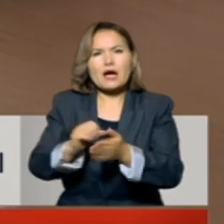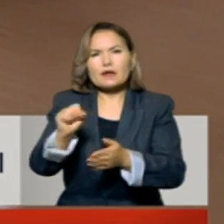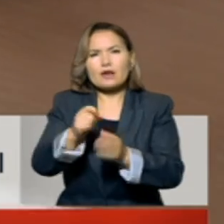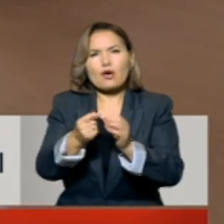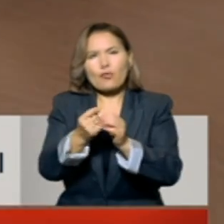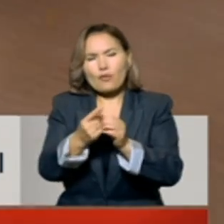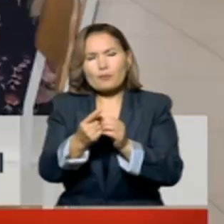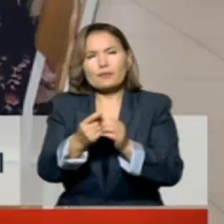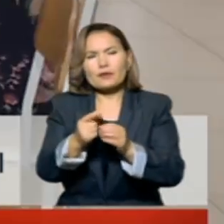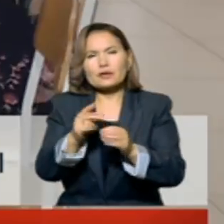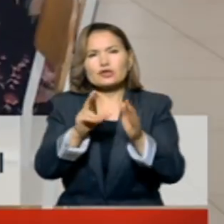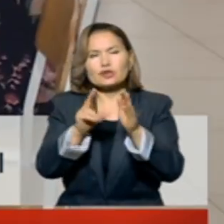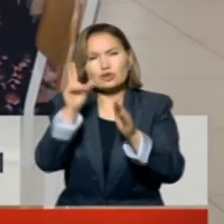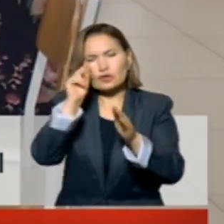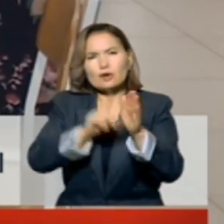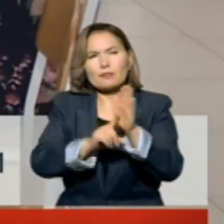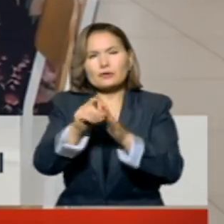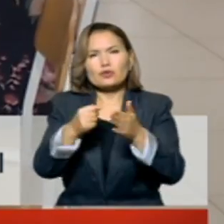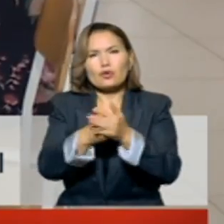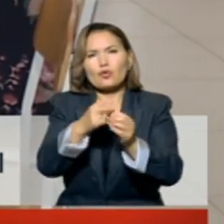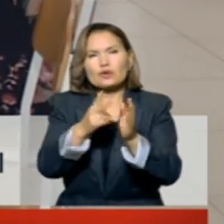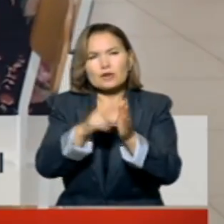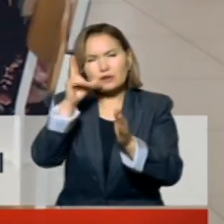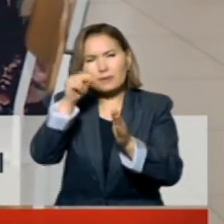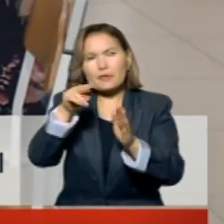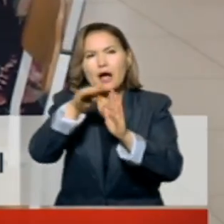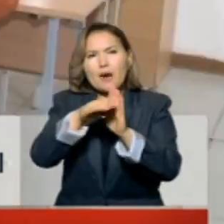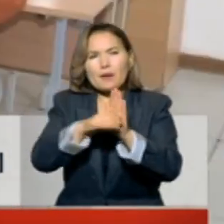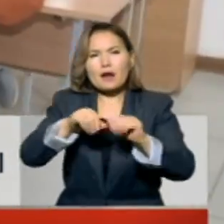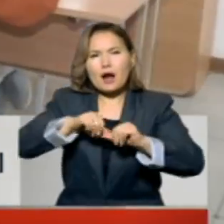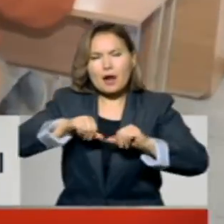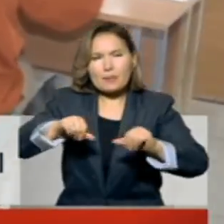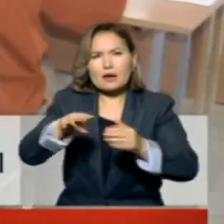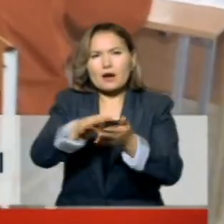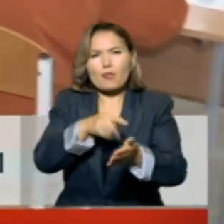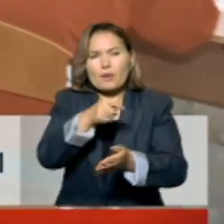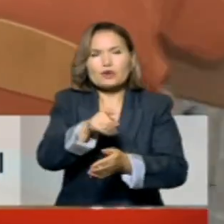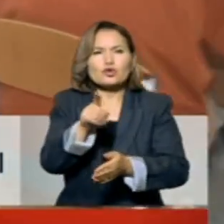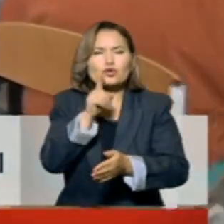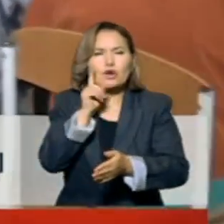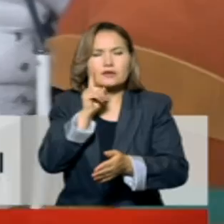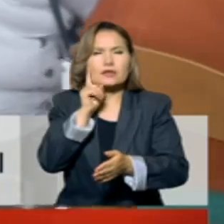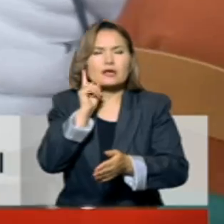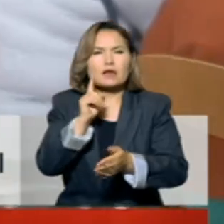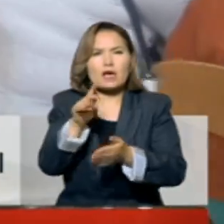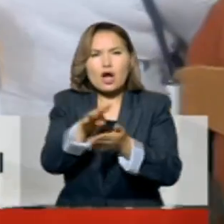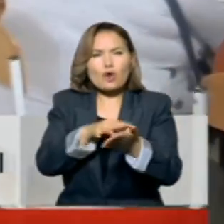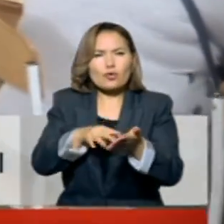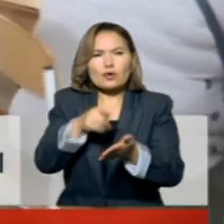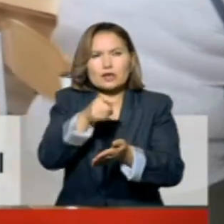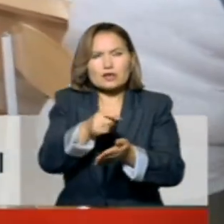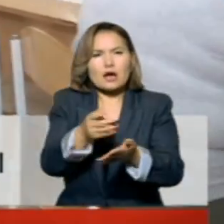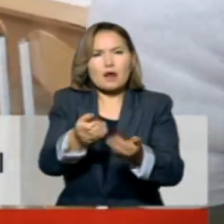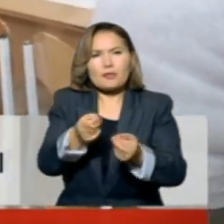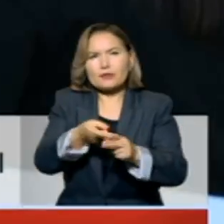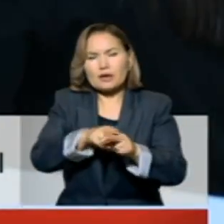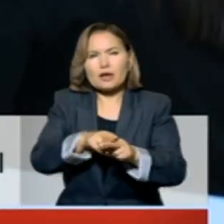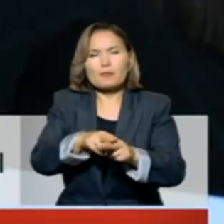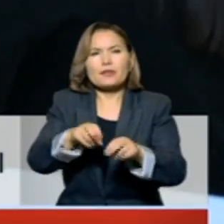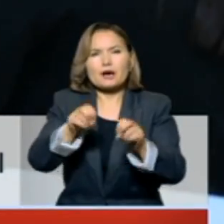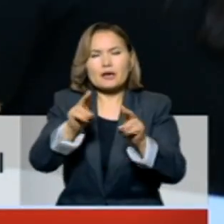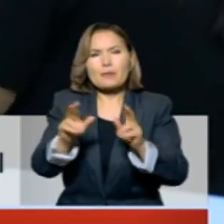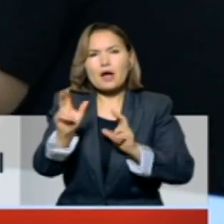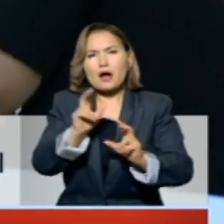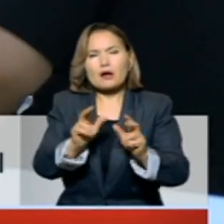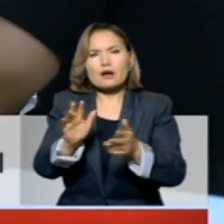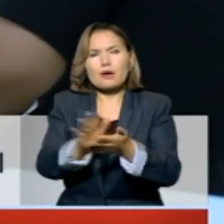17 аралығында білім беру ұйымдарының қабылдау комиссиялары бағдарламаға қатысуға ниетті үміткерлердің өтініштерін қабылдаған болатын. Қордың білім беру гранты